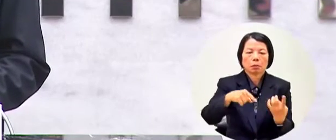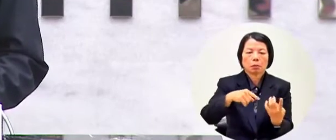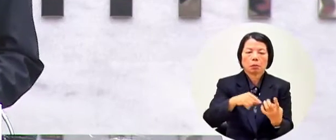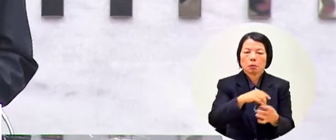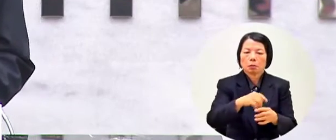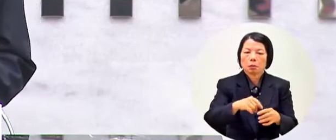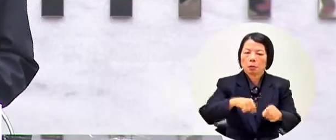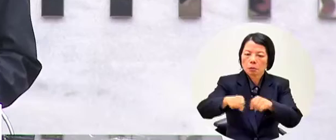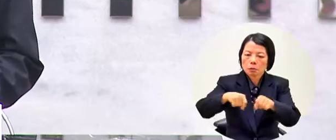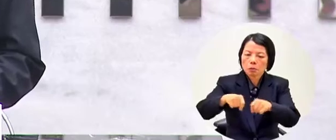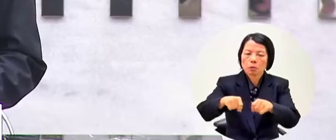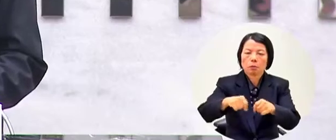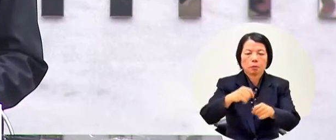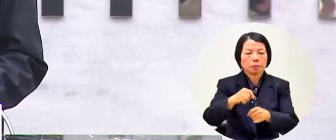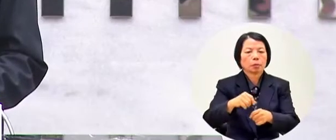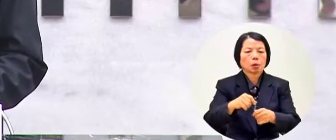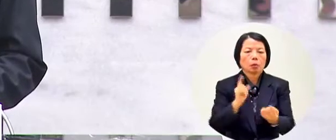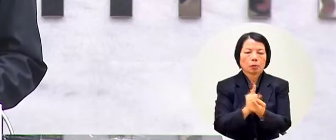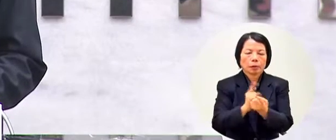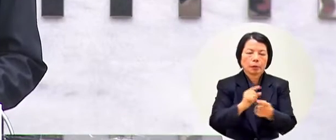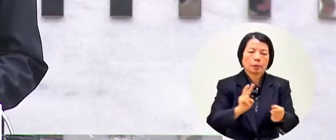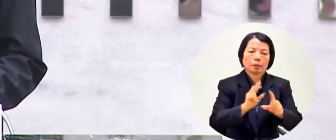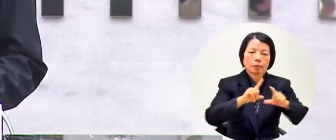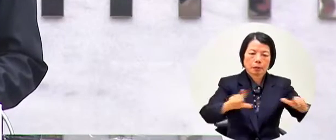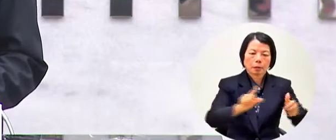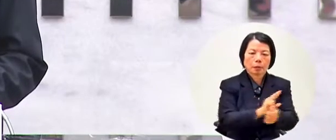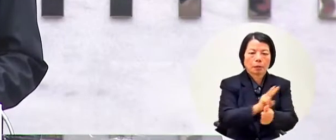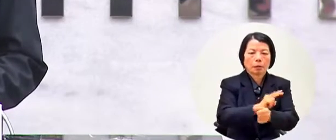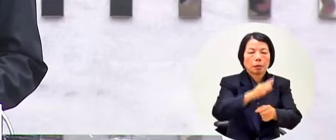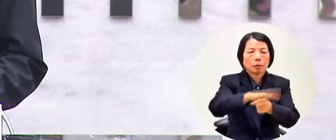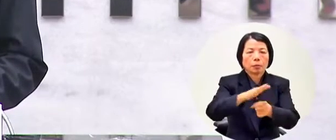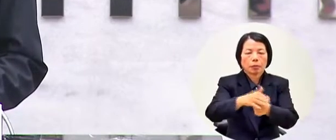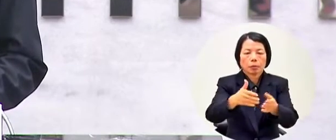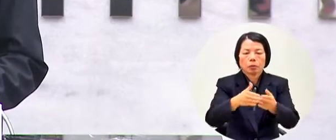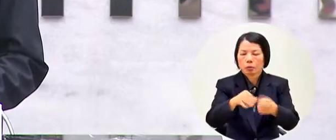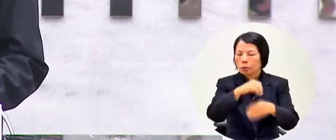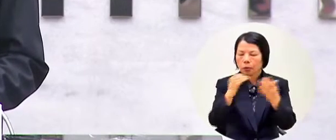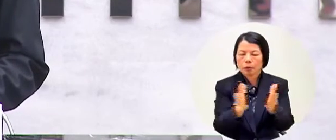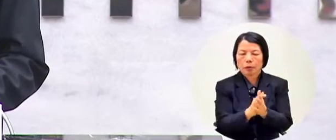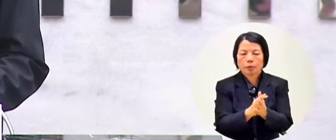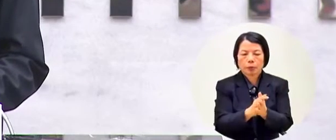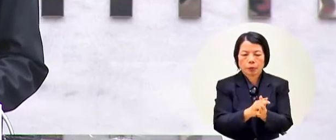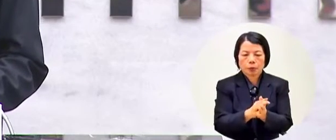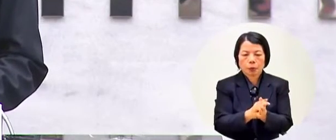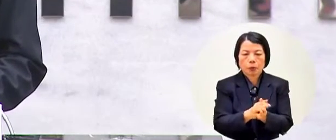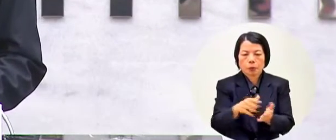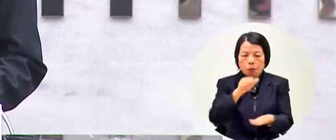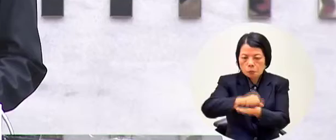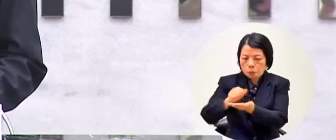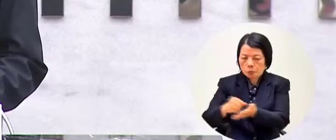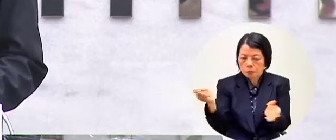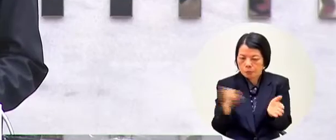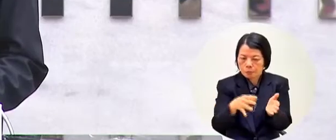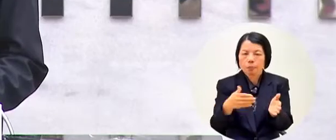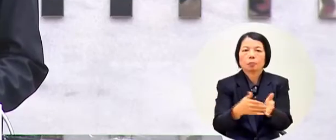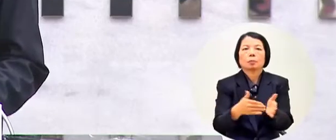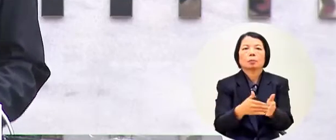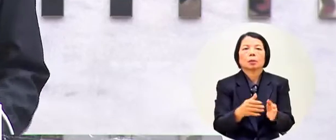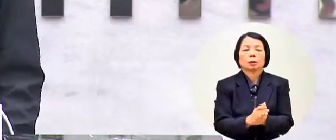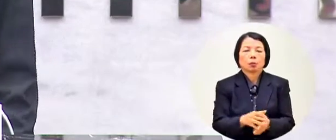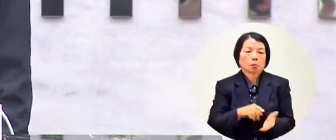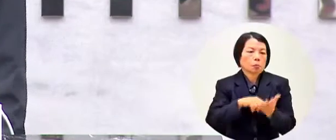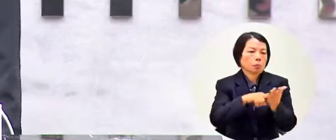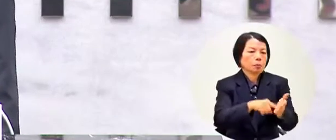划，已经将大林埔迁村计划及经费予以纳入。经济部并于107年10月提报行政